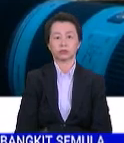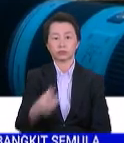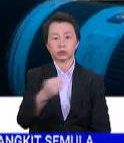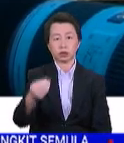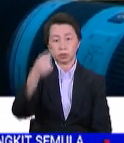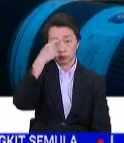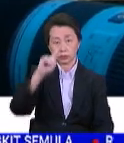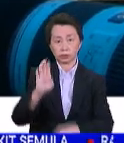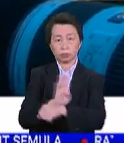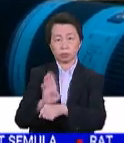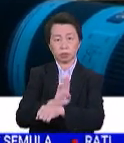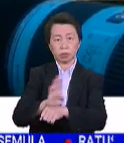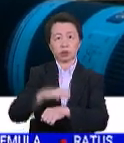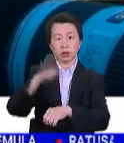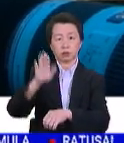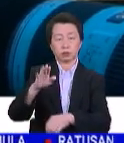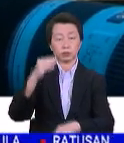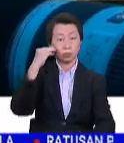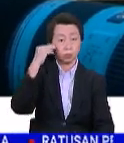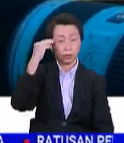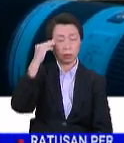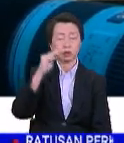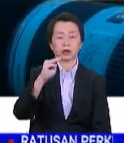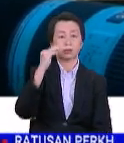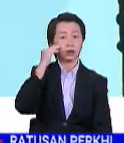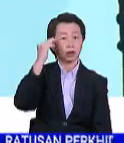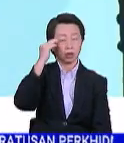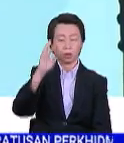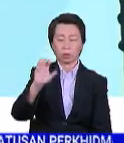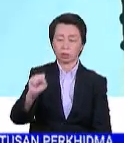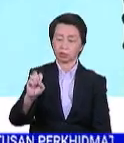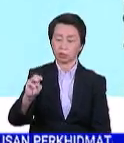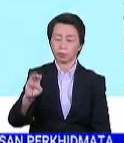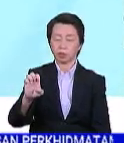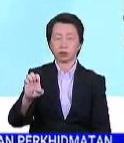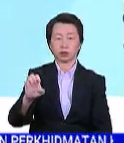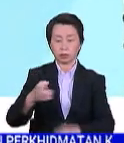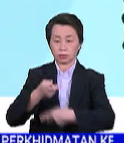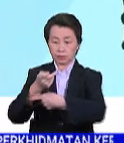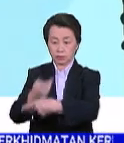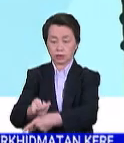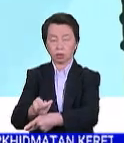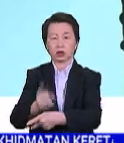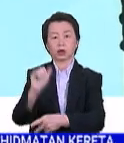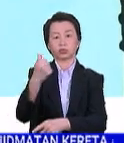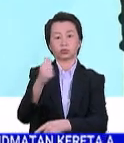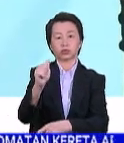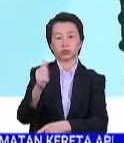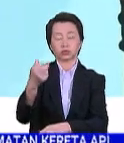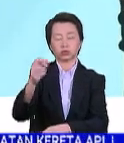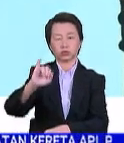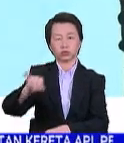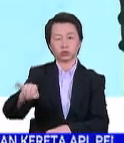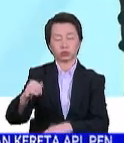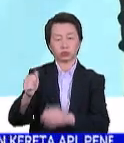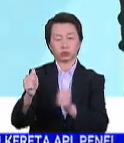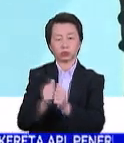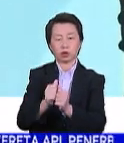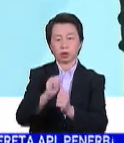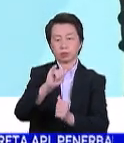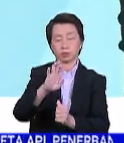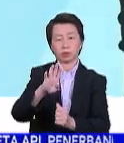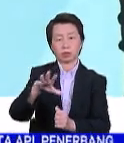Manakala bagi perniagaan yang lebih matang, SME Bank akan menawarkan pinjaman sehingga RM10 juta di bawah skim